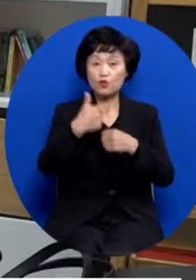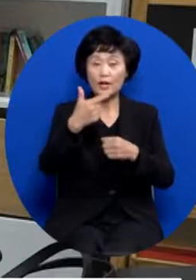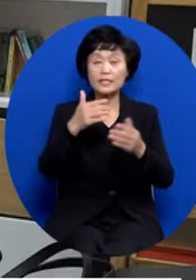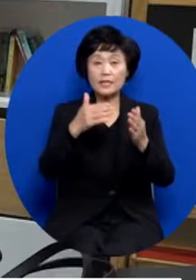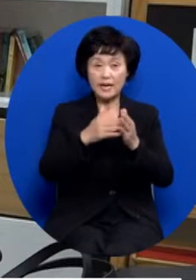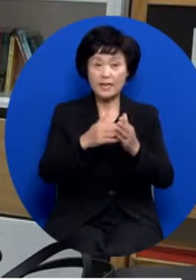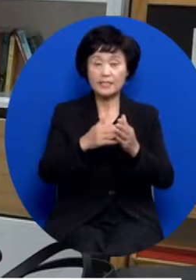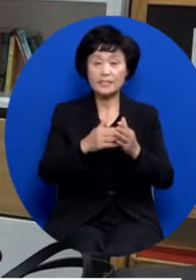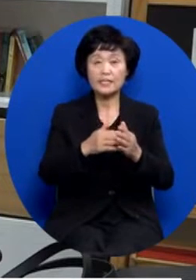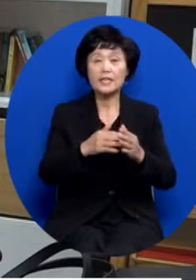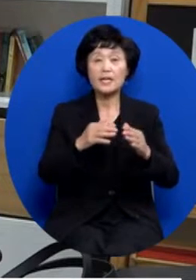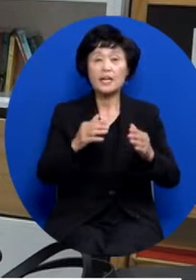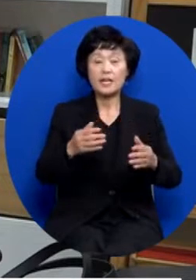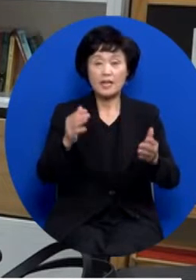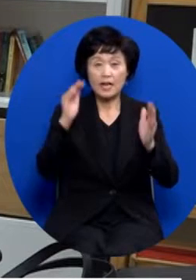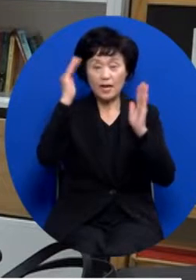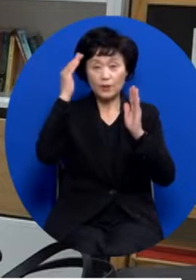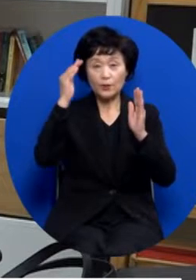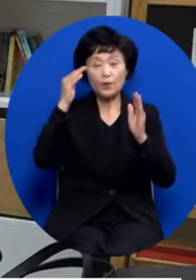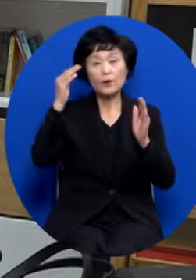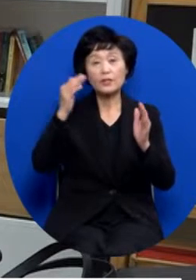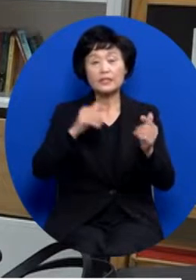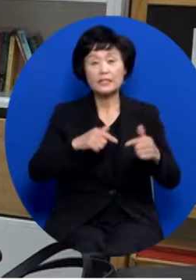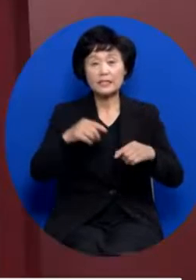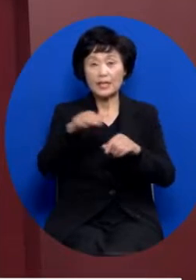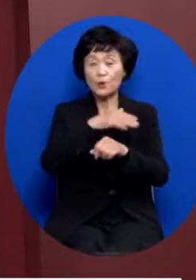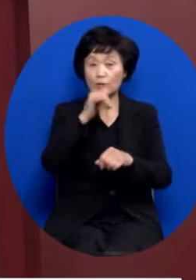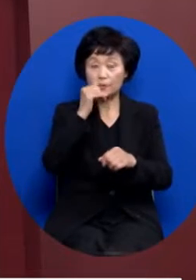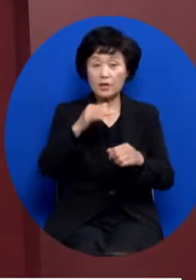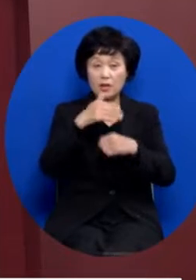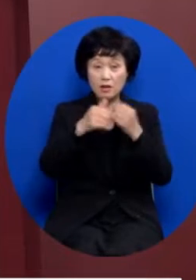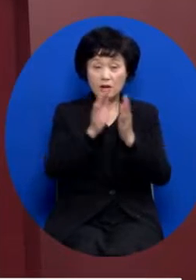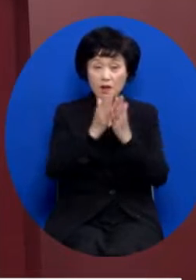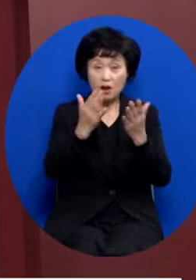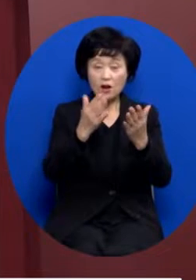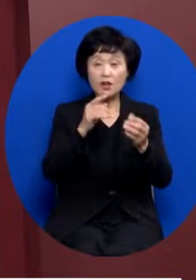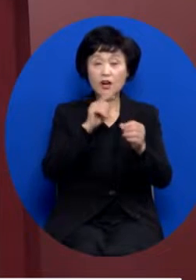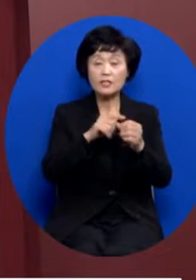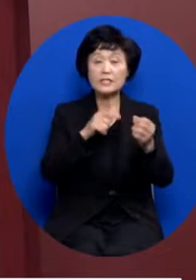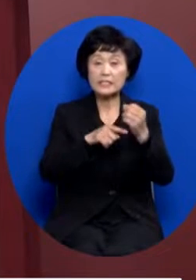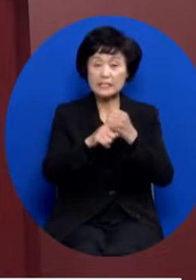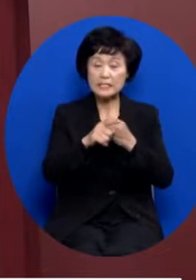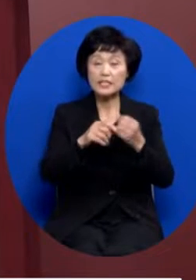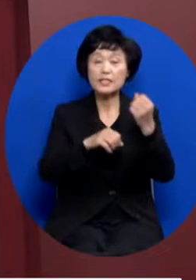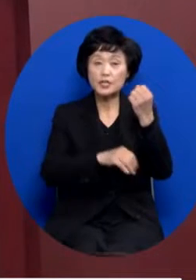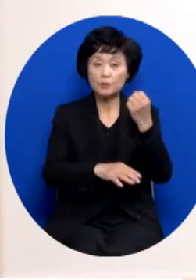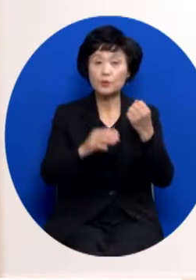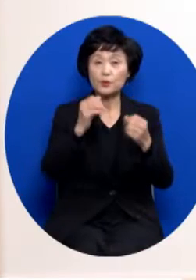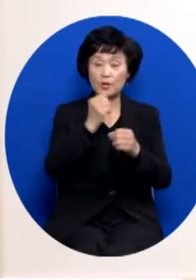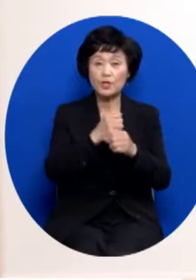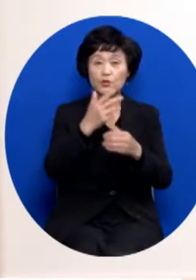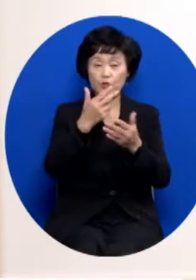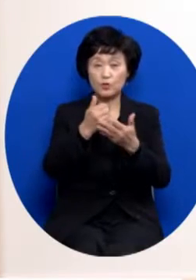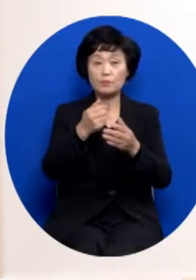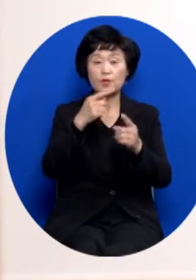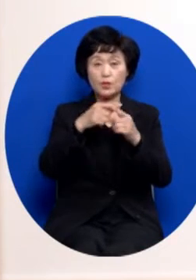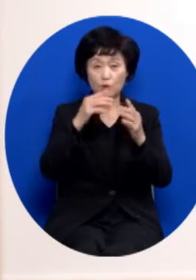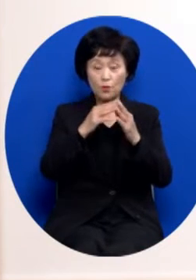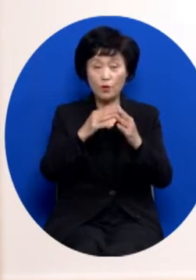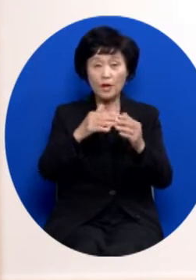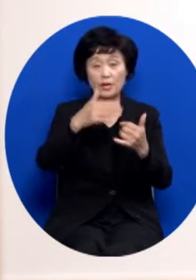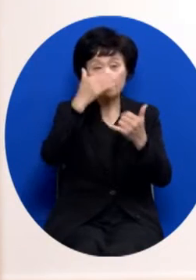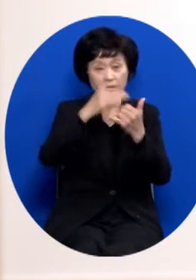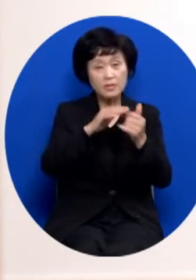명이 재학하고 있습니다. 성경적 진리를 바탕으로 한 교육의 필요성에 공감한 주님의 교회가 다음